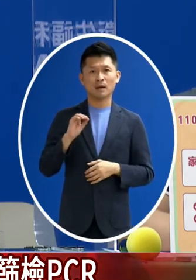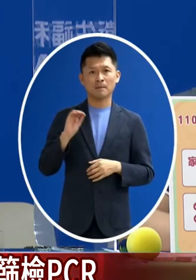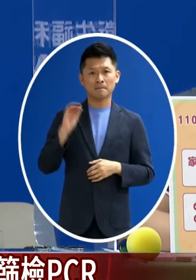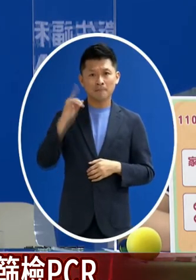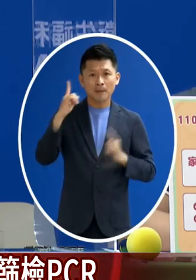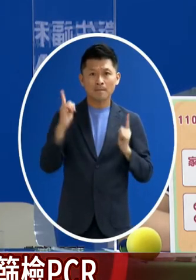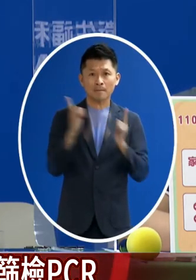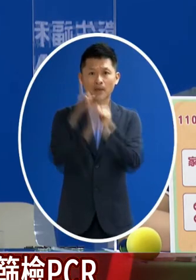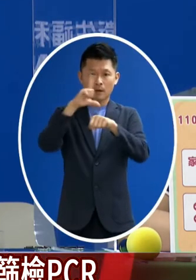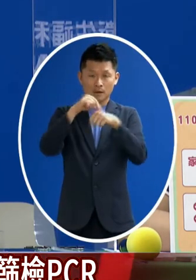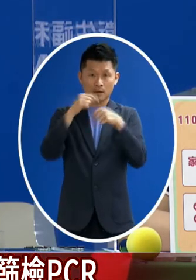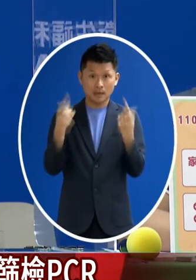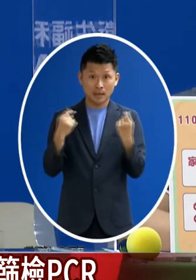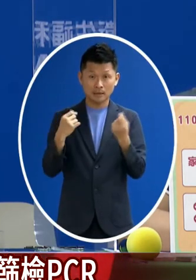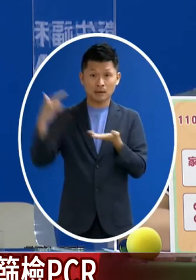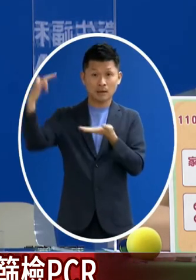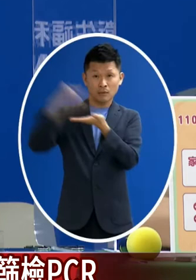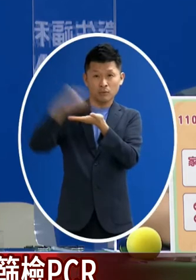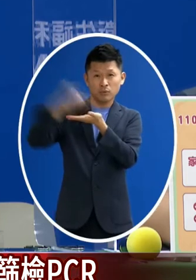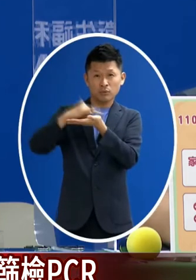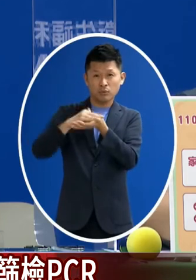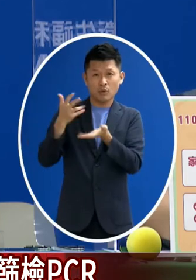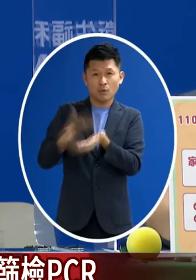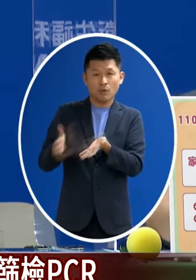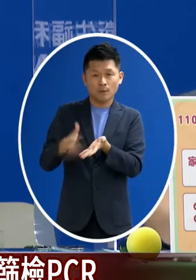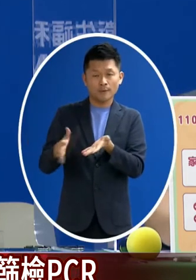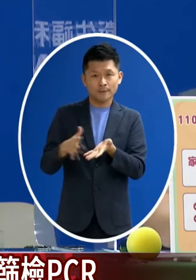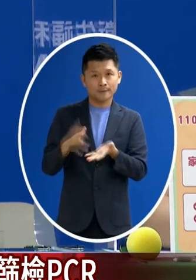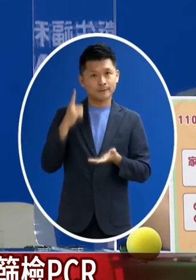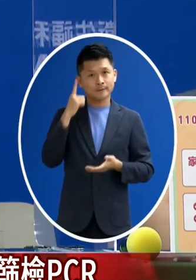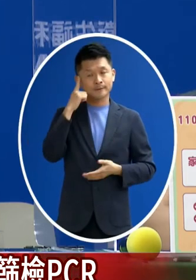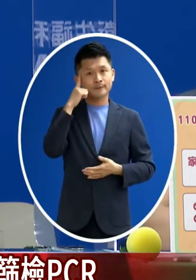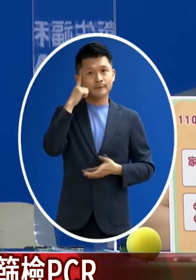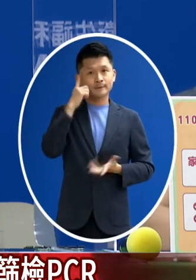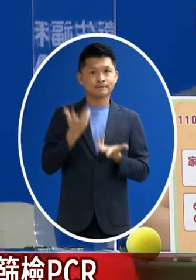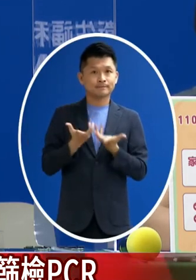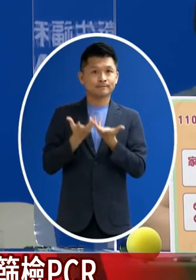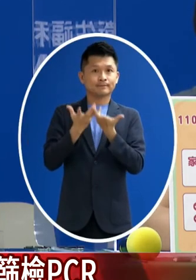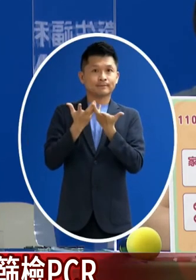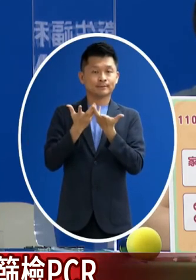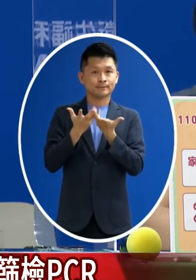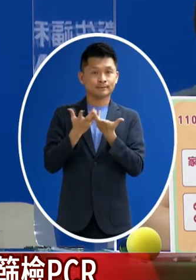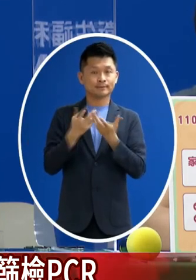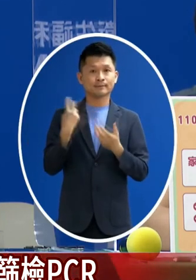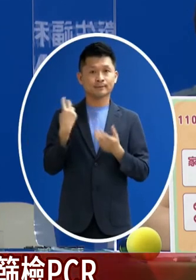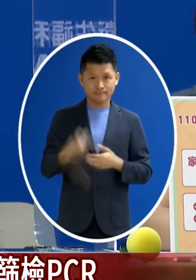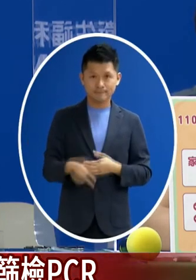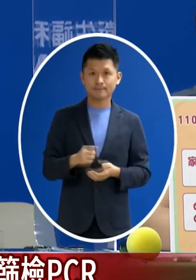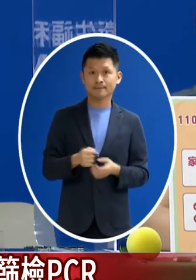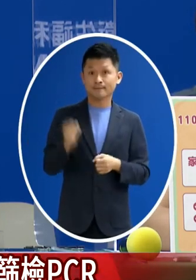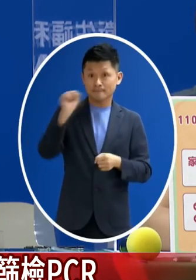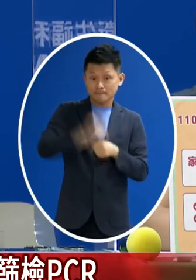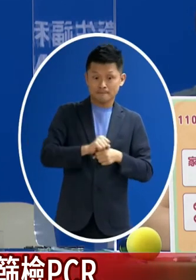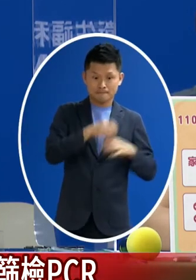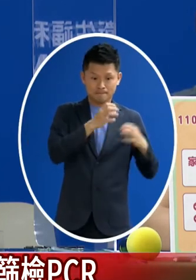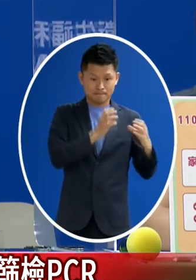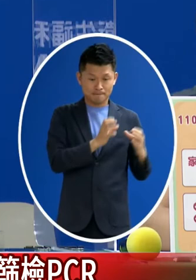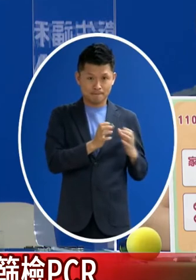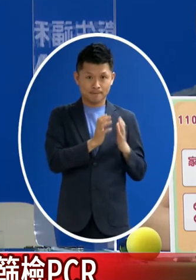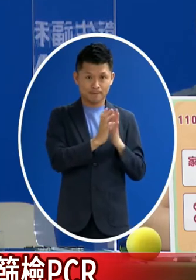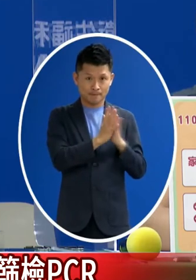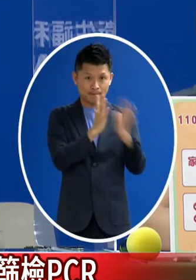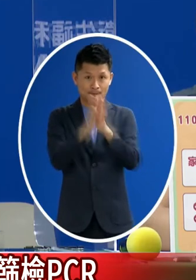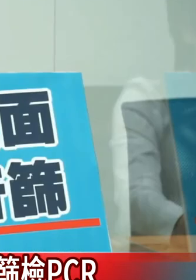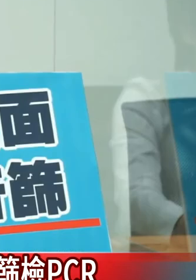时段有多航班进来的时候，我们会不排除这个用更大量的一个采检的速度